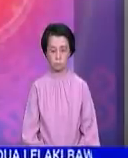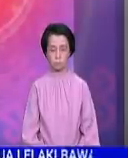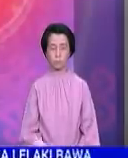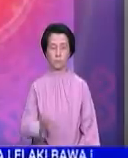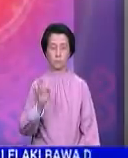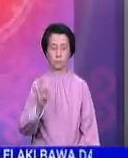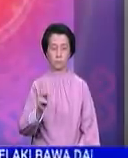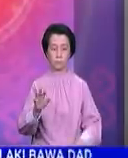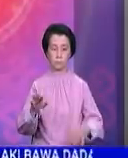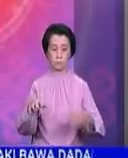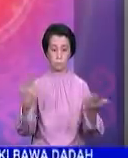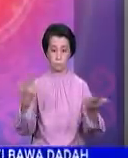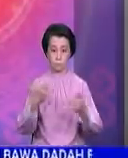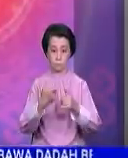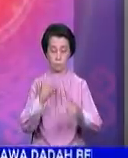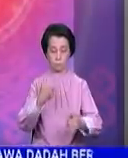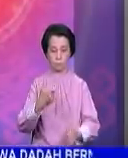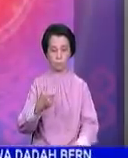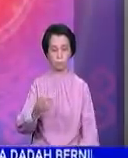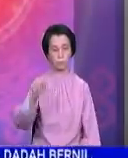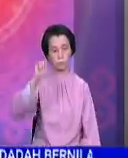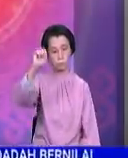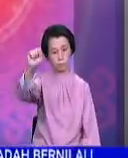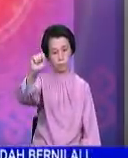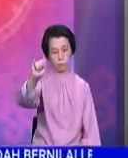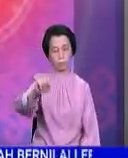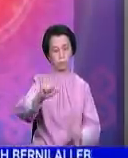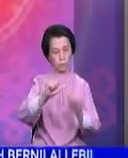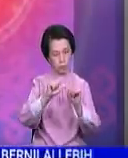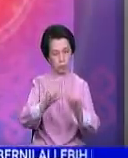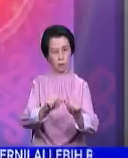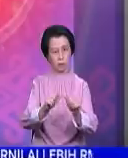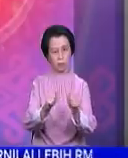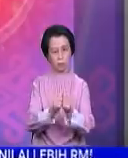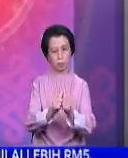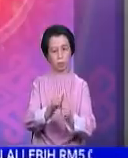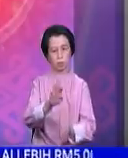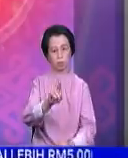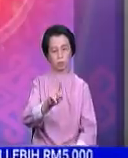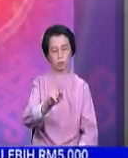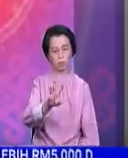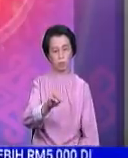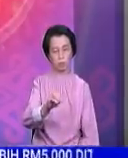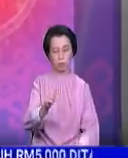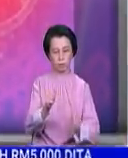Baik, saudara, sekian paparan dari negeri di bawah bayu. Kekal bersama Berita RTM untuk